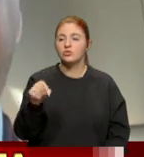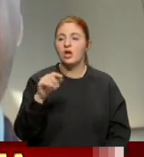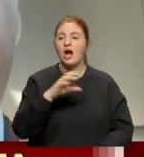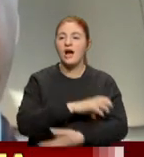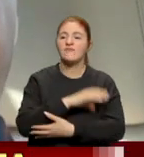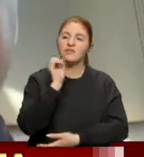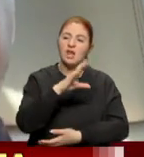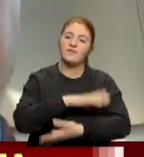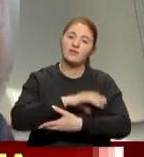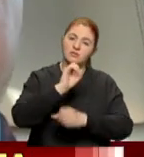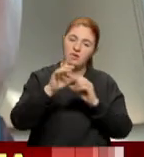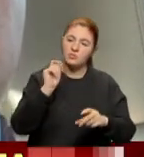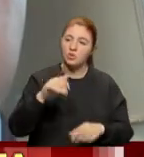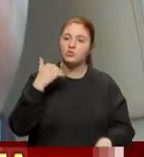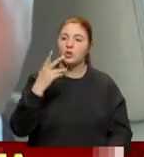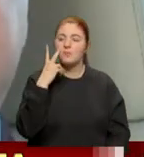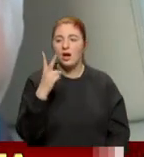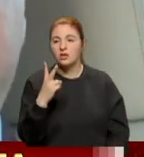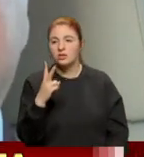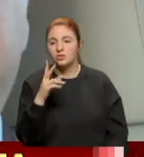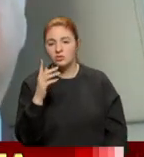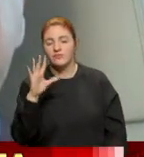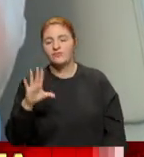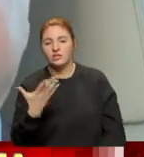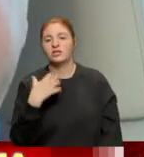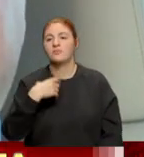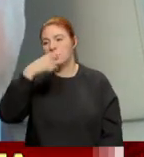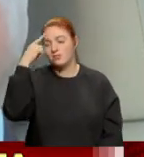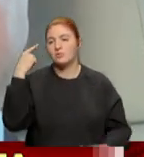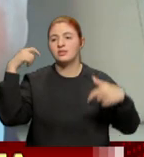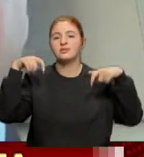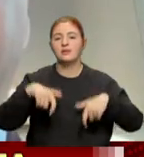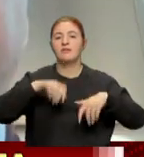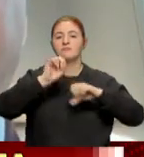AFAD'a verin, AFAD dağıtsın. Fakat sorun olunca vazgeçtik. Kendi imkanlarımızla şimdi sahada